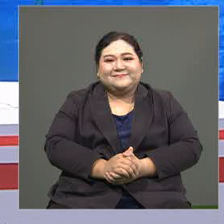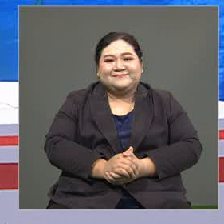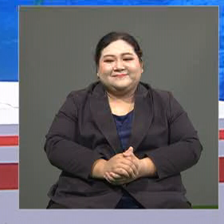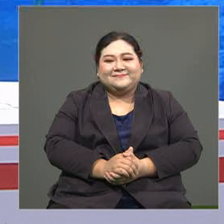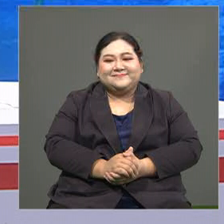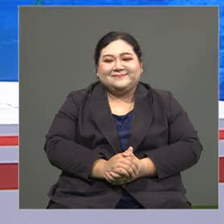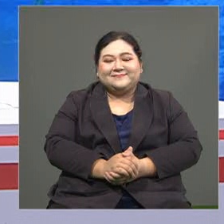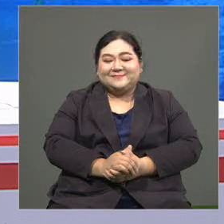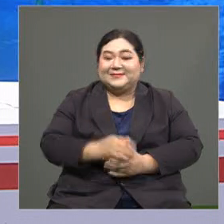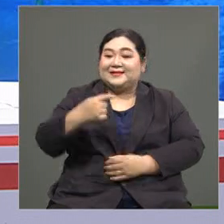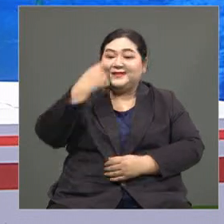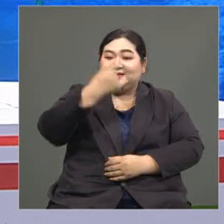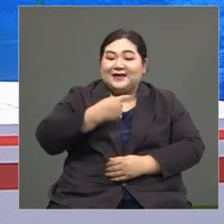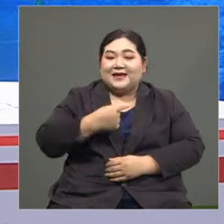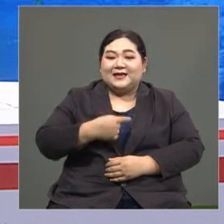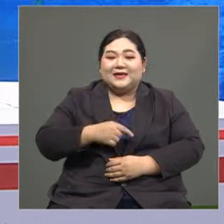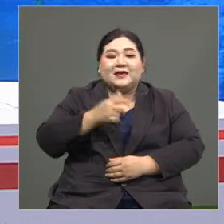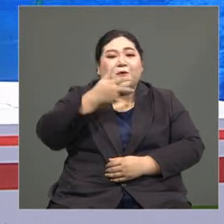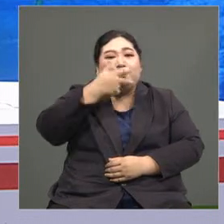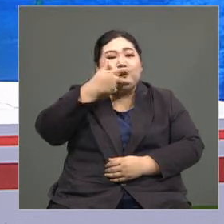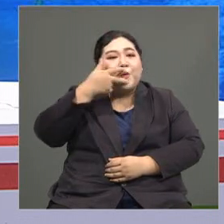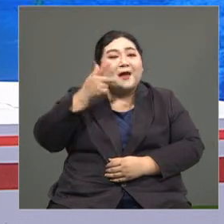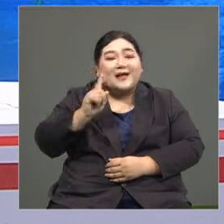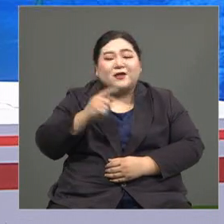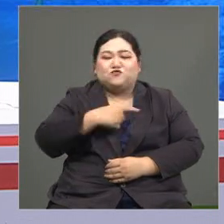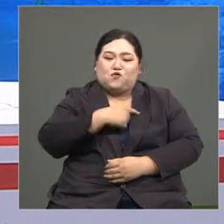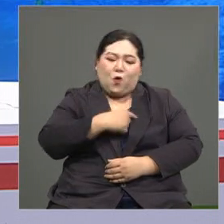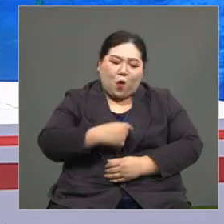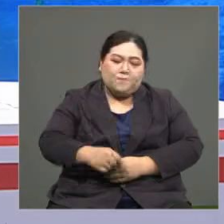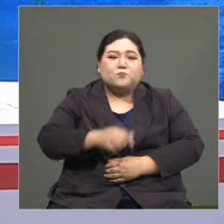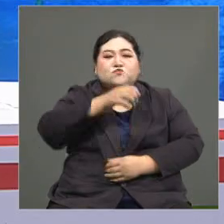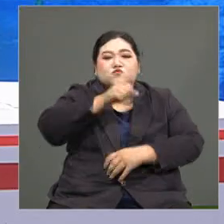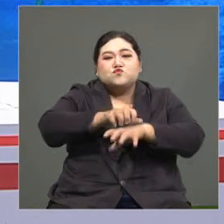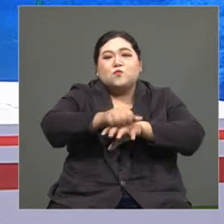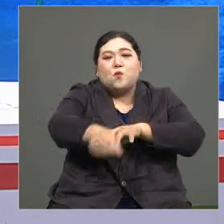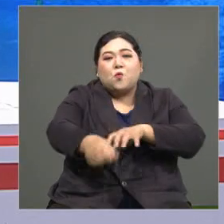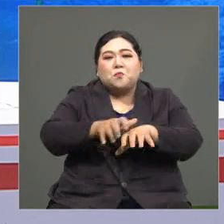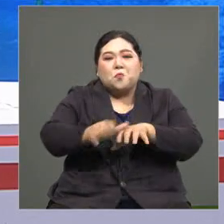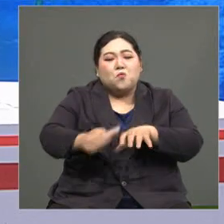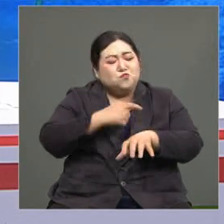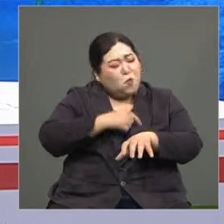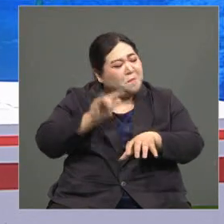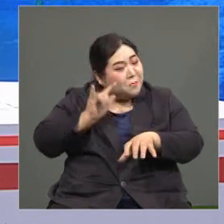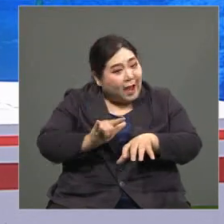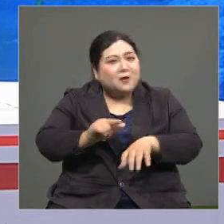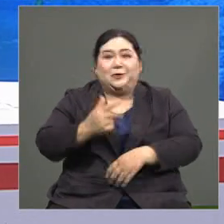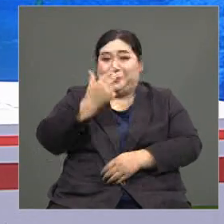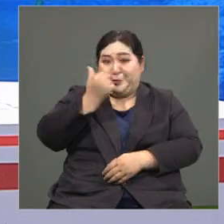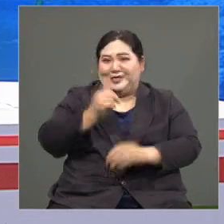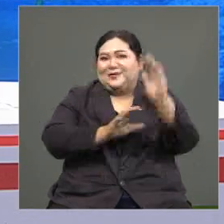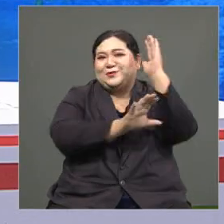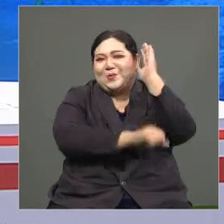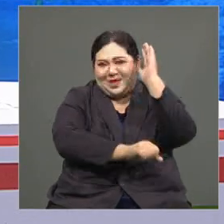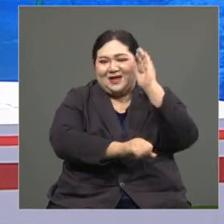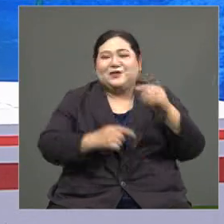ส่วนใครที่เป็นส้มโอหวานเลอร์ห้ามพลาดงานนี้นะคะพาไปที่จังหวัดสงขลาค่ะเริ่มแล้วนะคะสำหรับงานมหกรรม